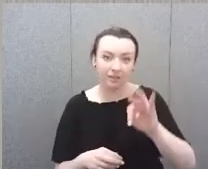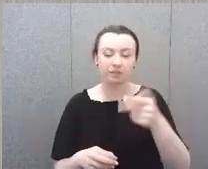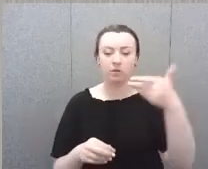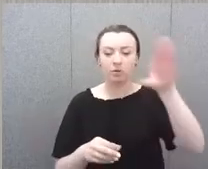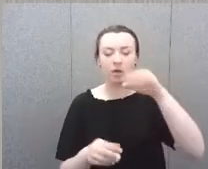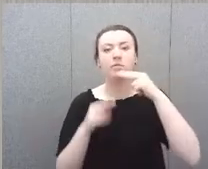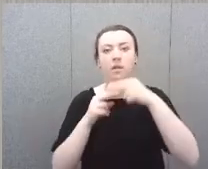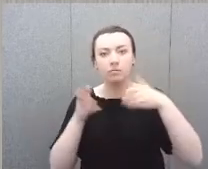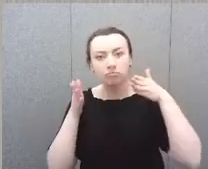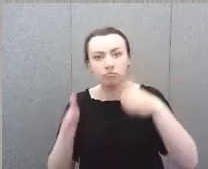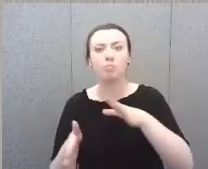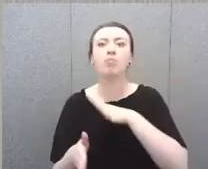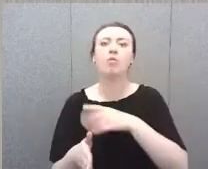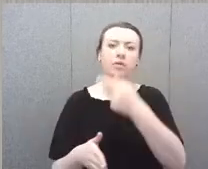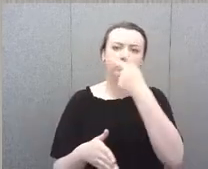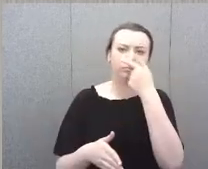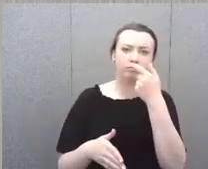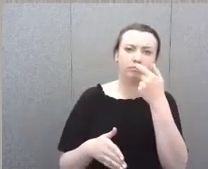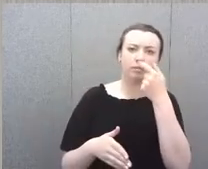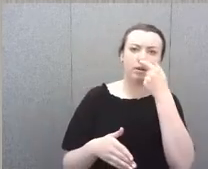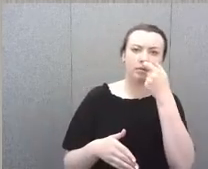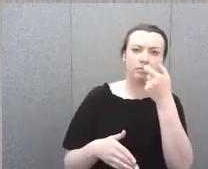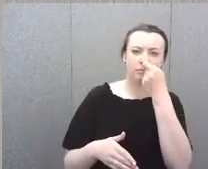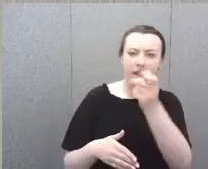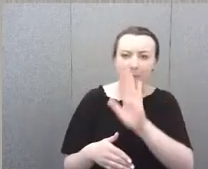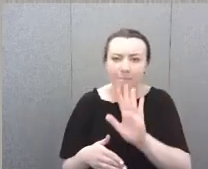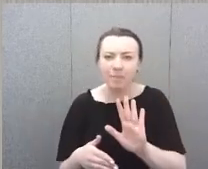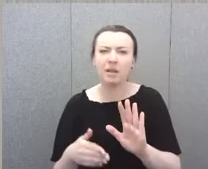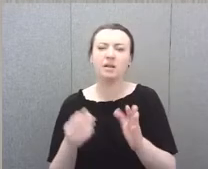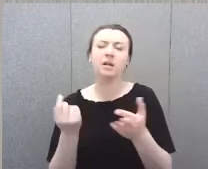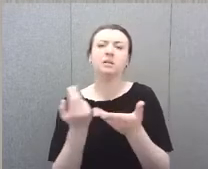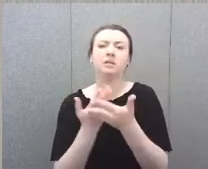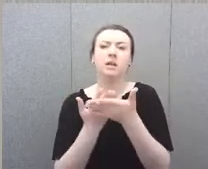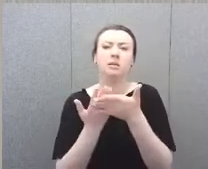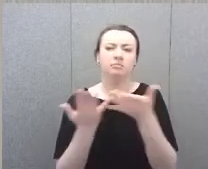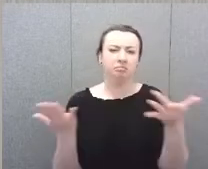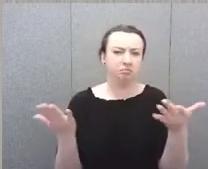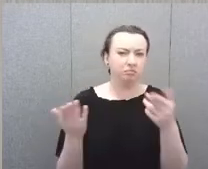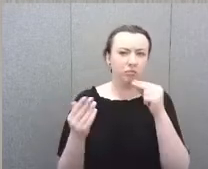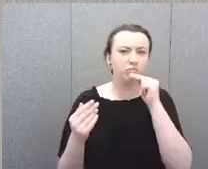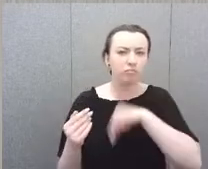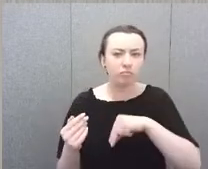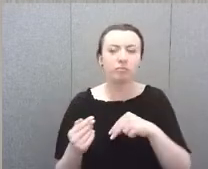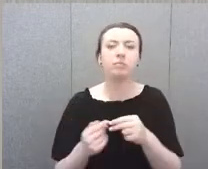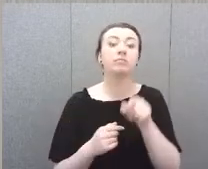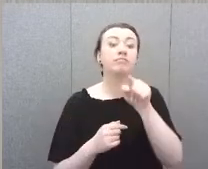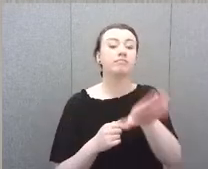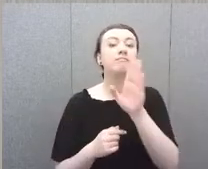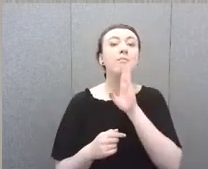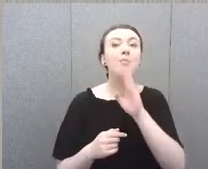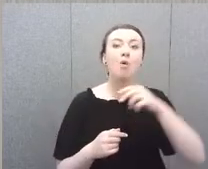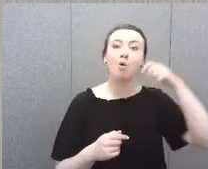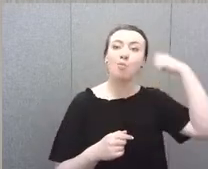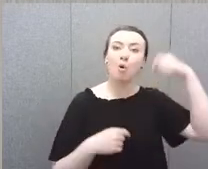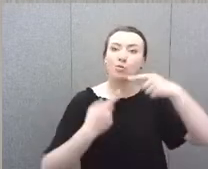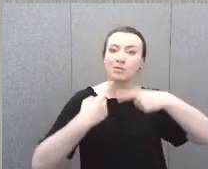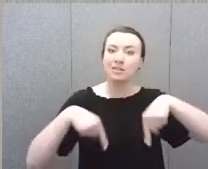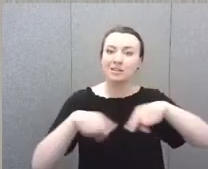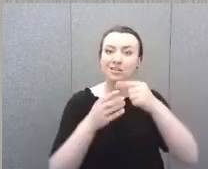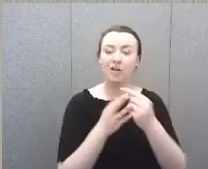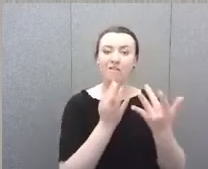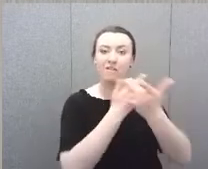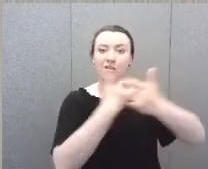восточного партнерства, и в проекте «Контакт», в котором речь шла о языке вражды